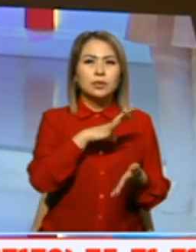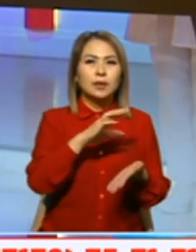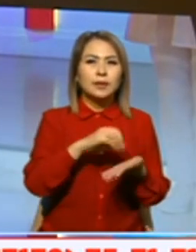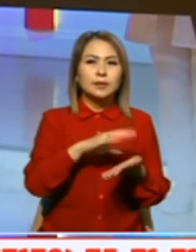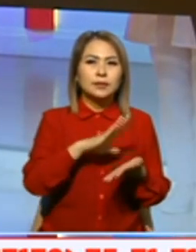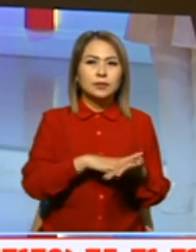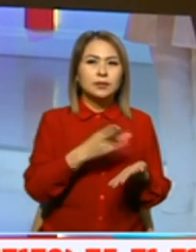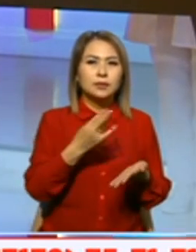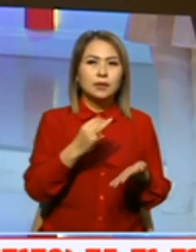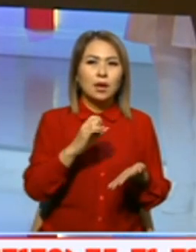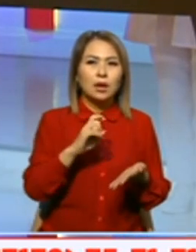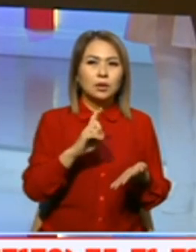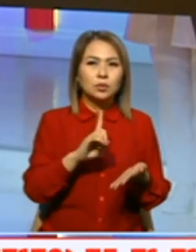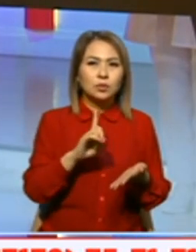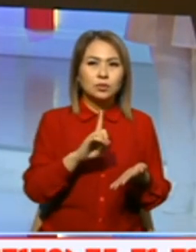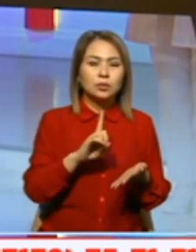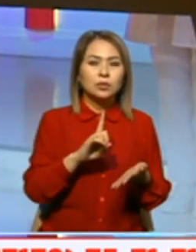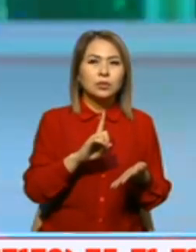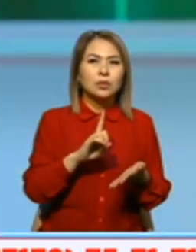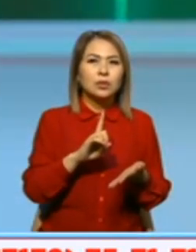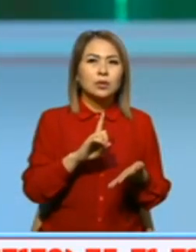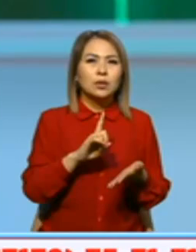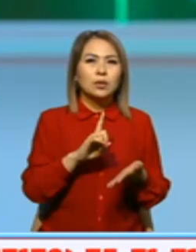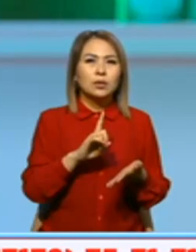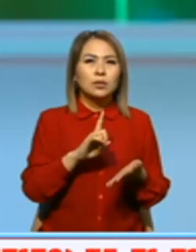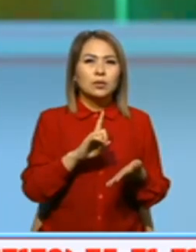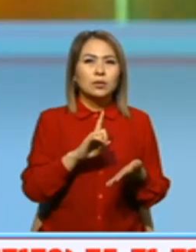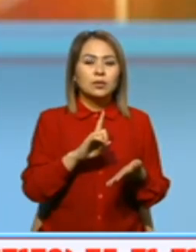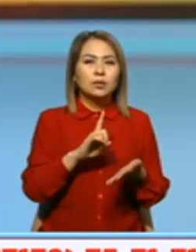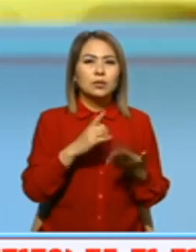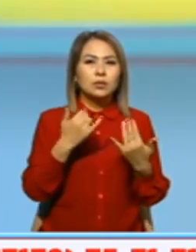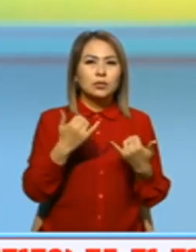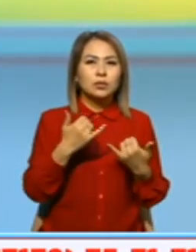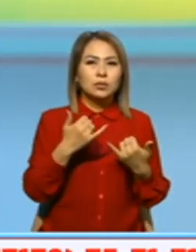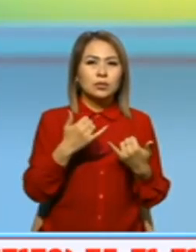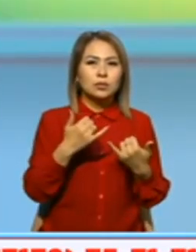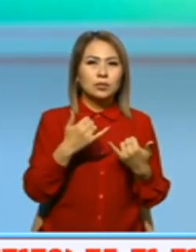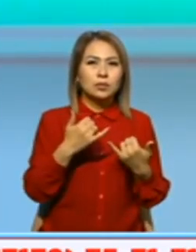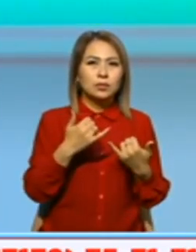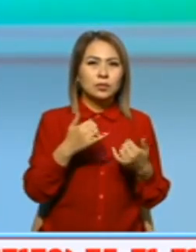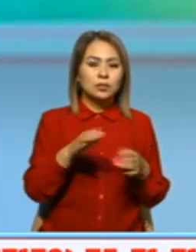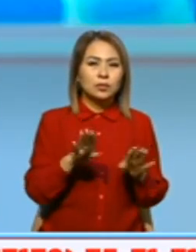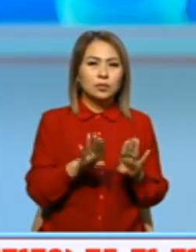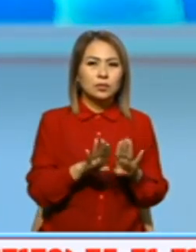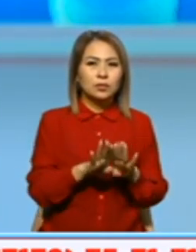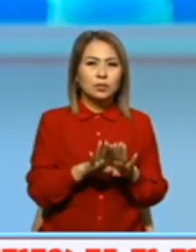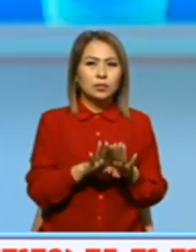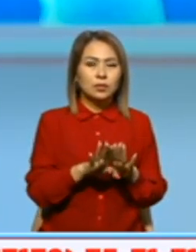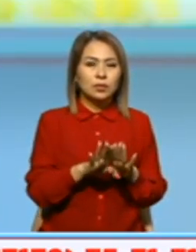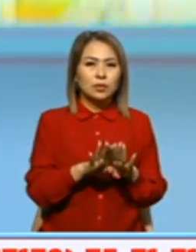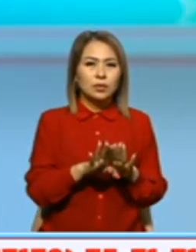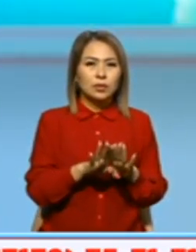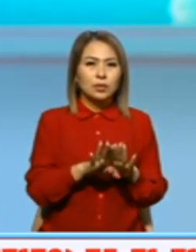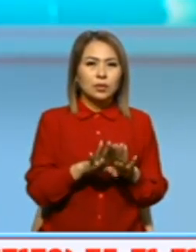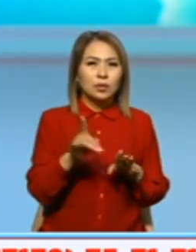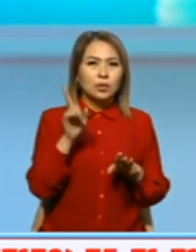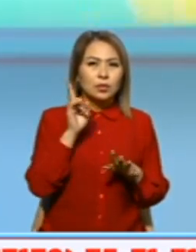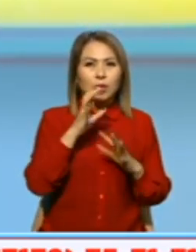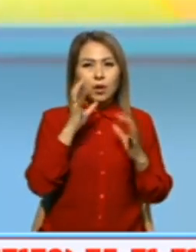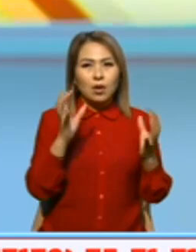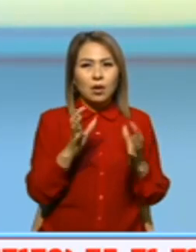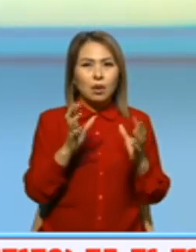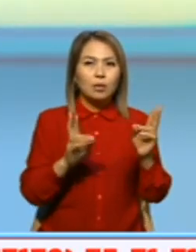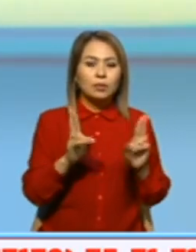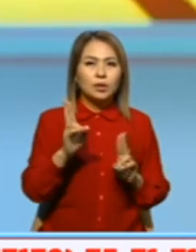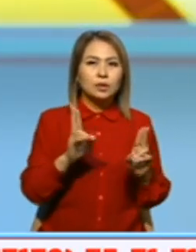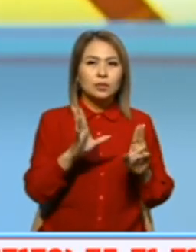қойды аяғы ауыр кезде. Енді қазір Құдайға шүкір оны ескермей біздер деген айтып күтініп дүниеге